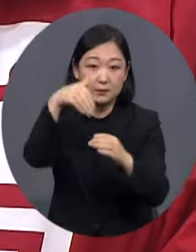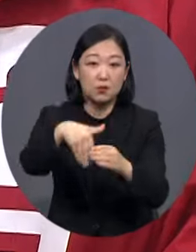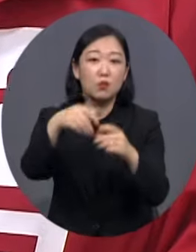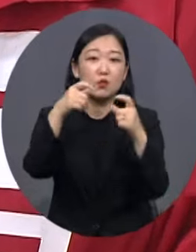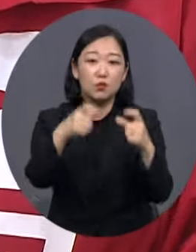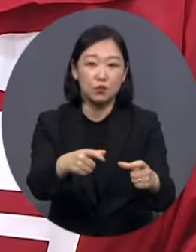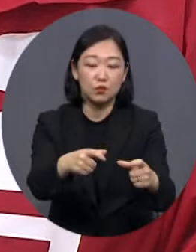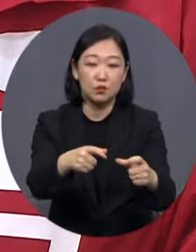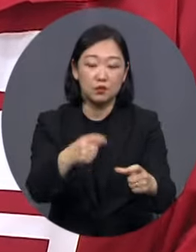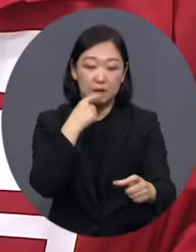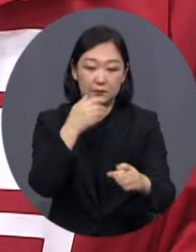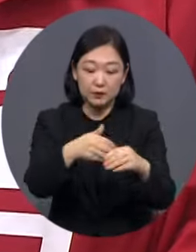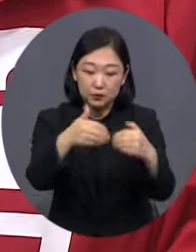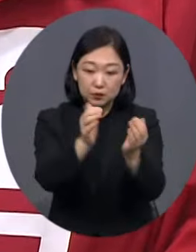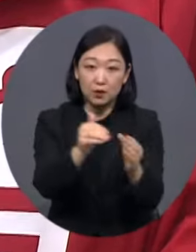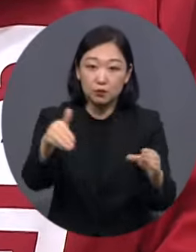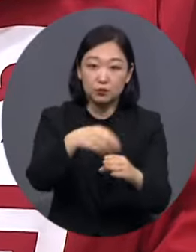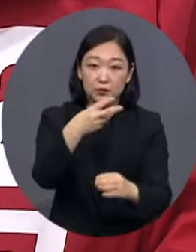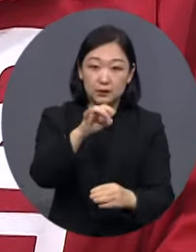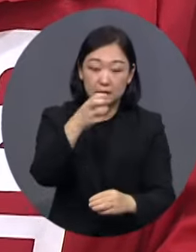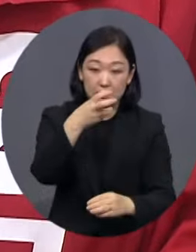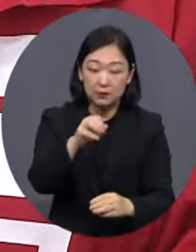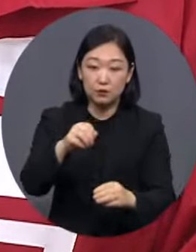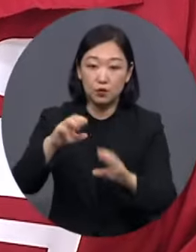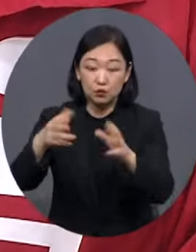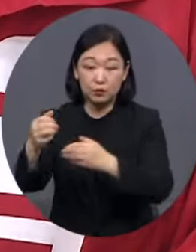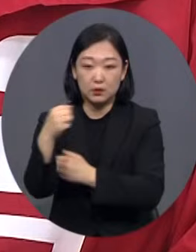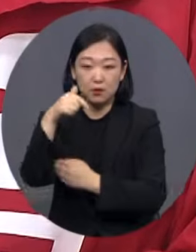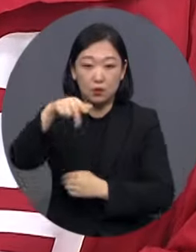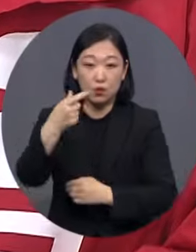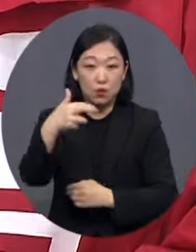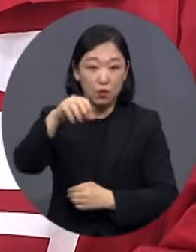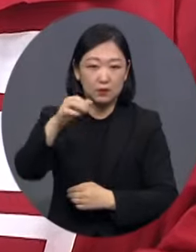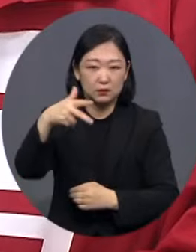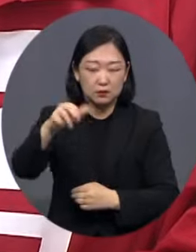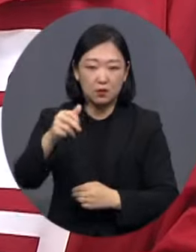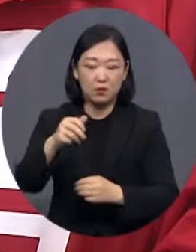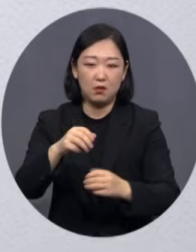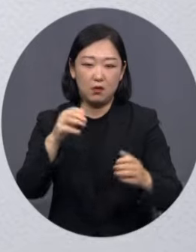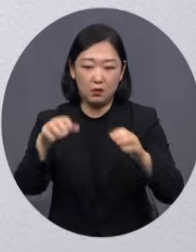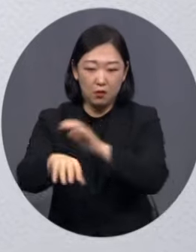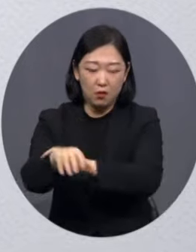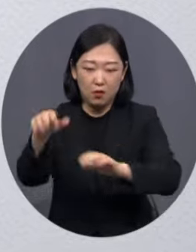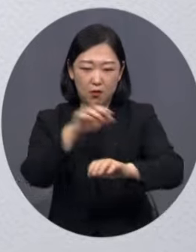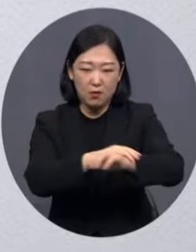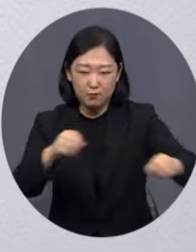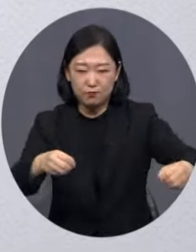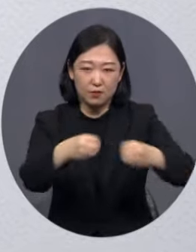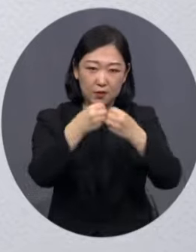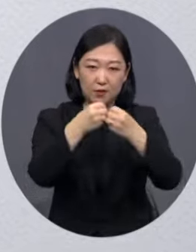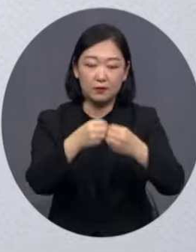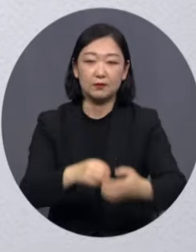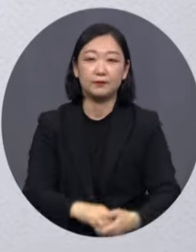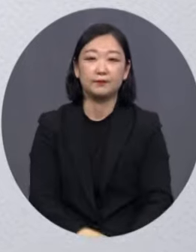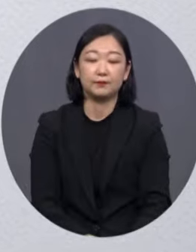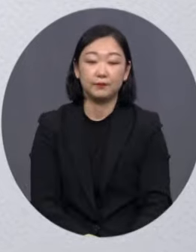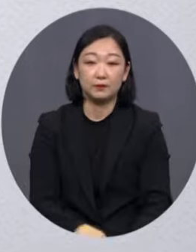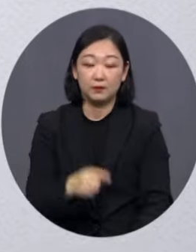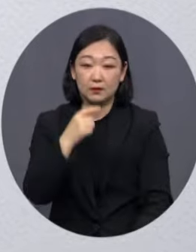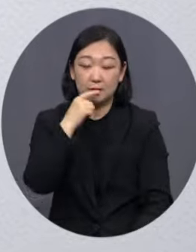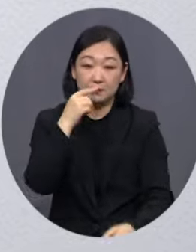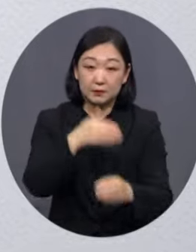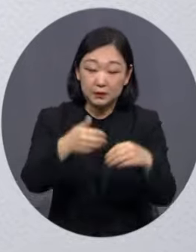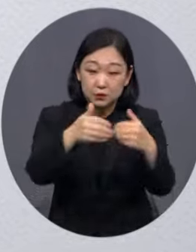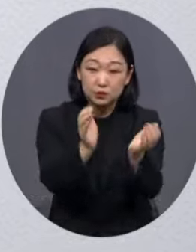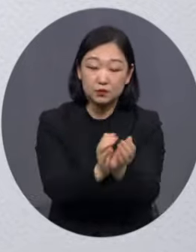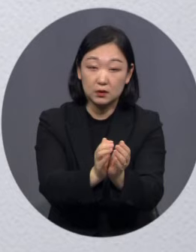민주당 문대림 후보와 국민의 힘 고광철 후보가 나와 여야 맞대결을 펼칩니다 민주당 문대림 후보는